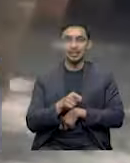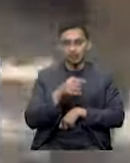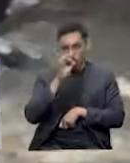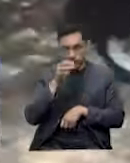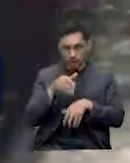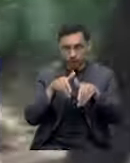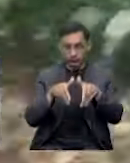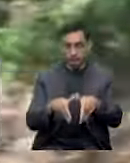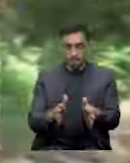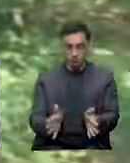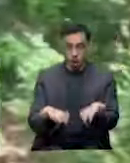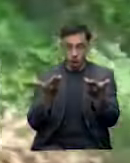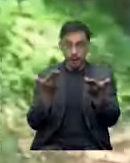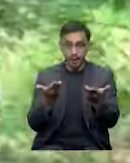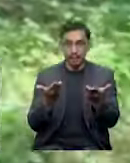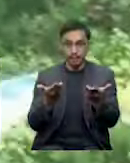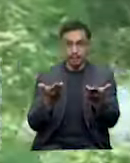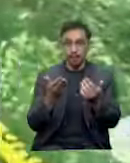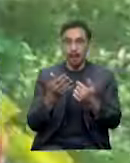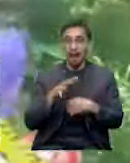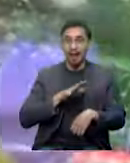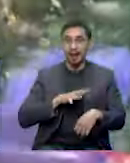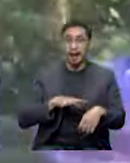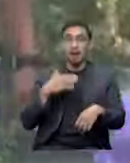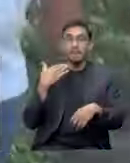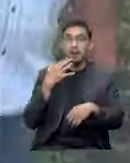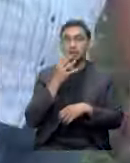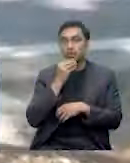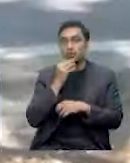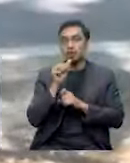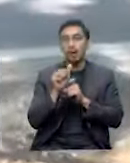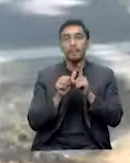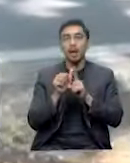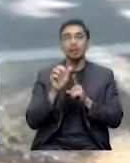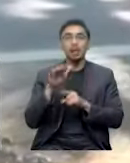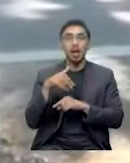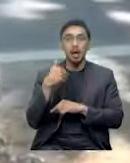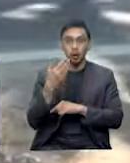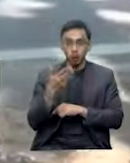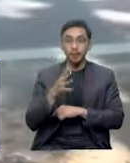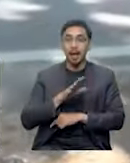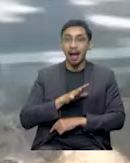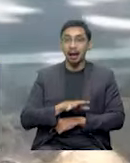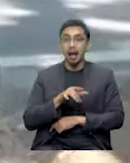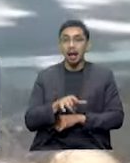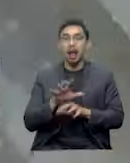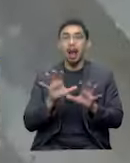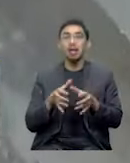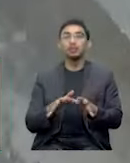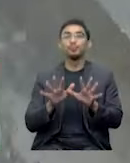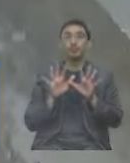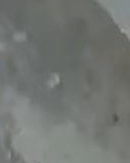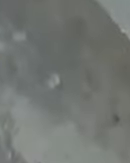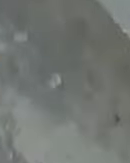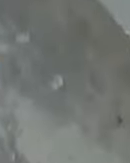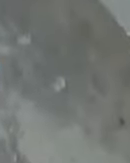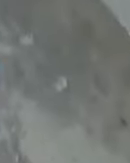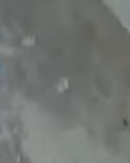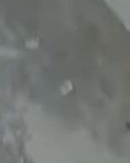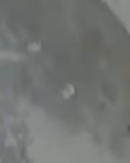mereka, GPN, remaja 16 tahun. Kematian siswi kelas 10 SMA di Madiun dinilai tidak wajar oleh pihak